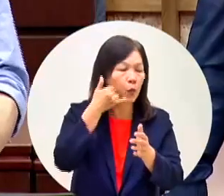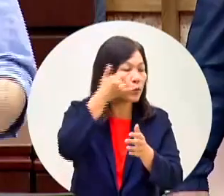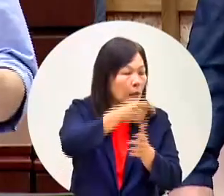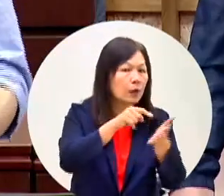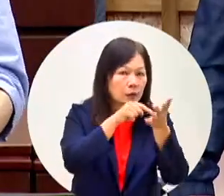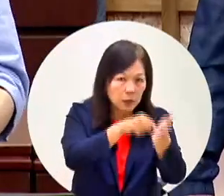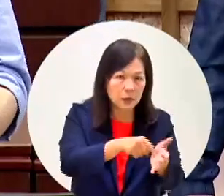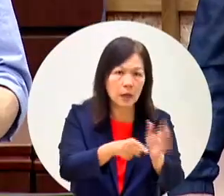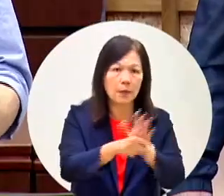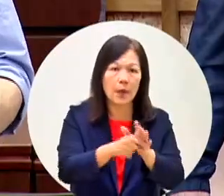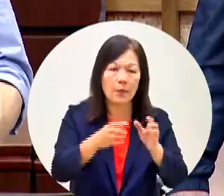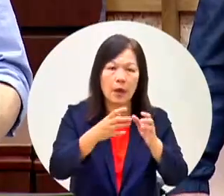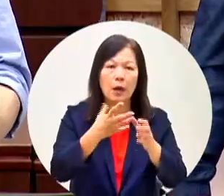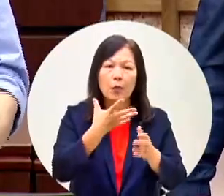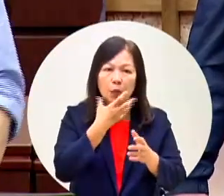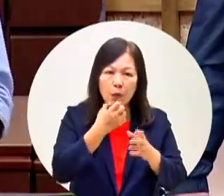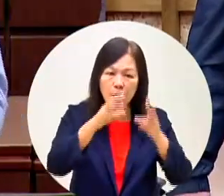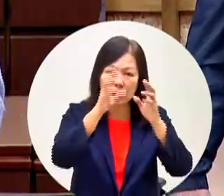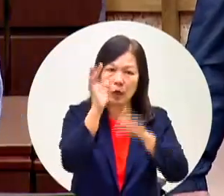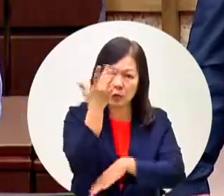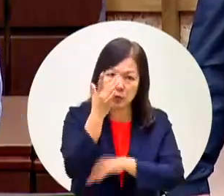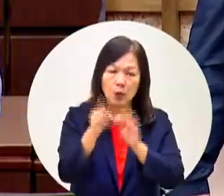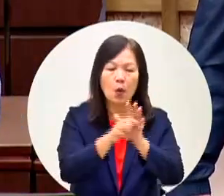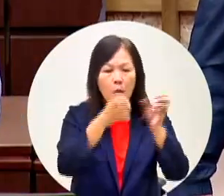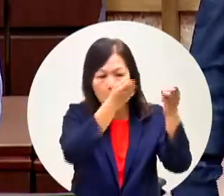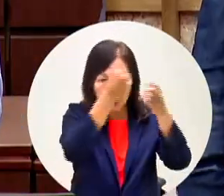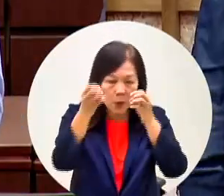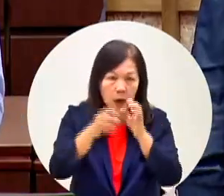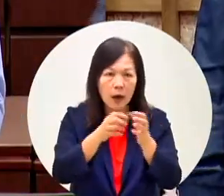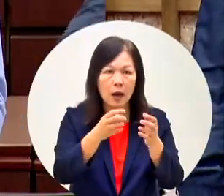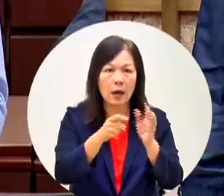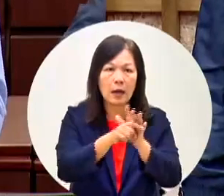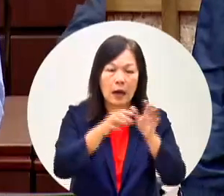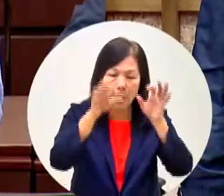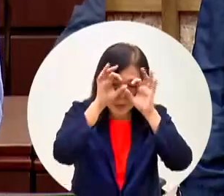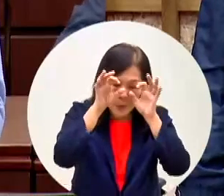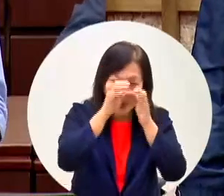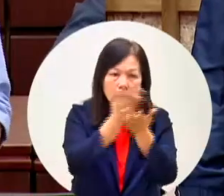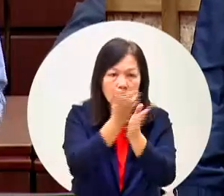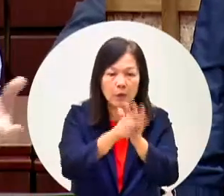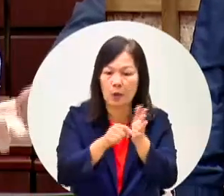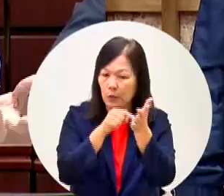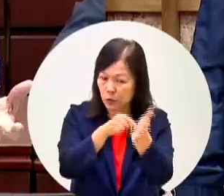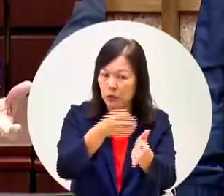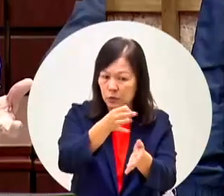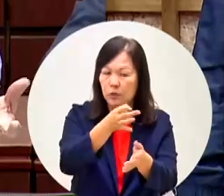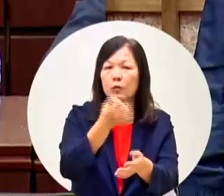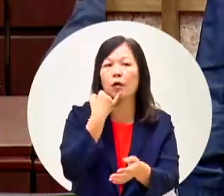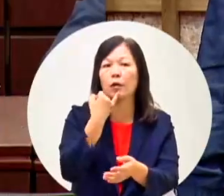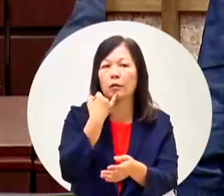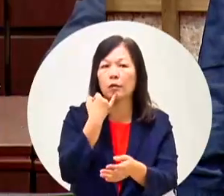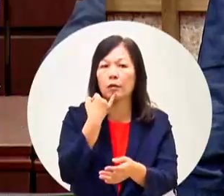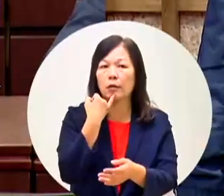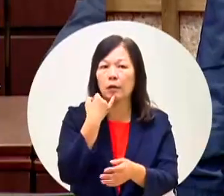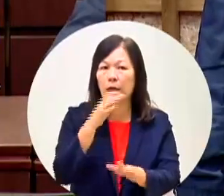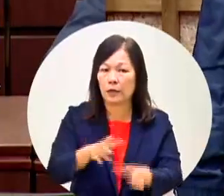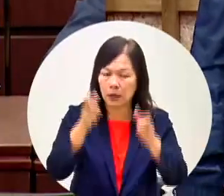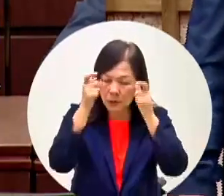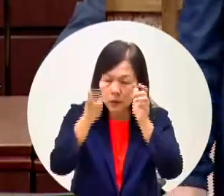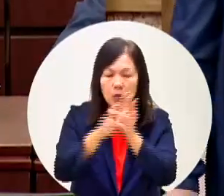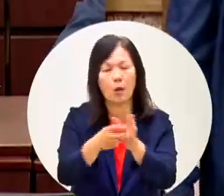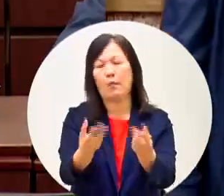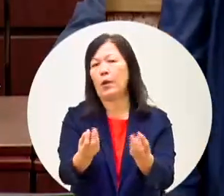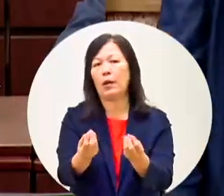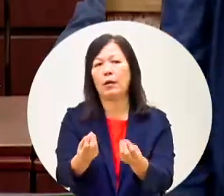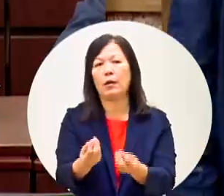造花、做小工厂、做太阳眼镜，你就可以申请这个钱。今天我们高雄子弟没有这些钱，所以我觉得这个青年